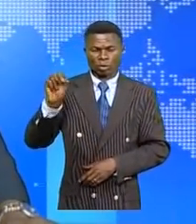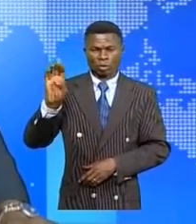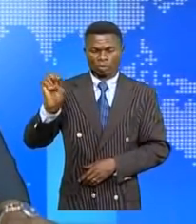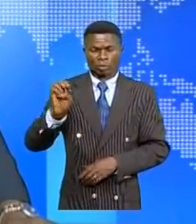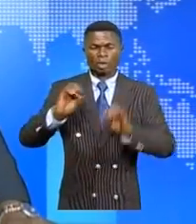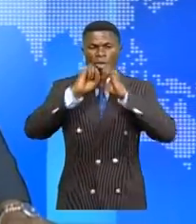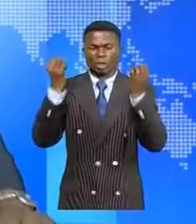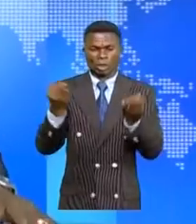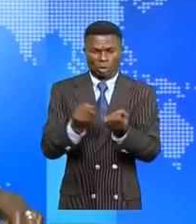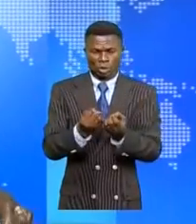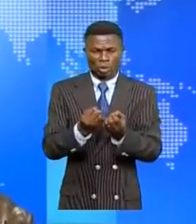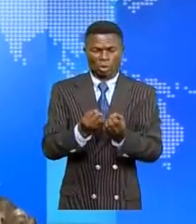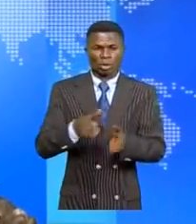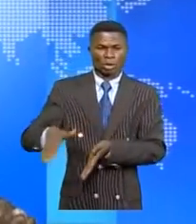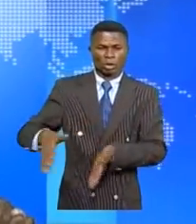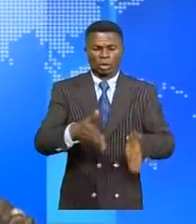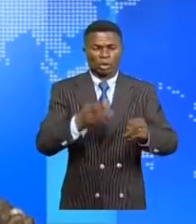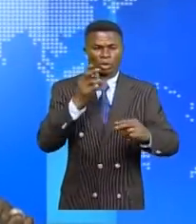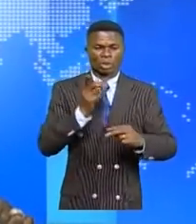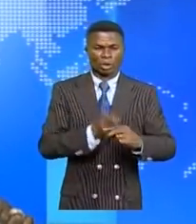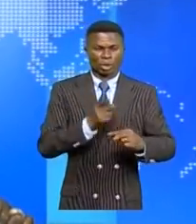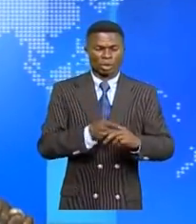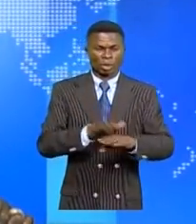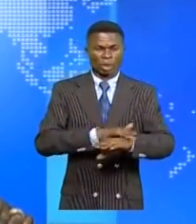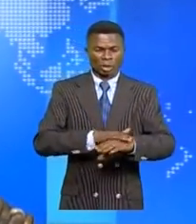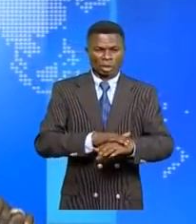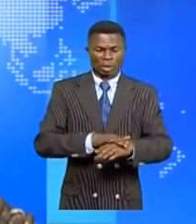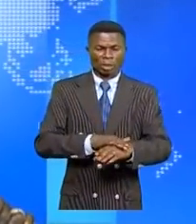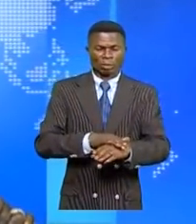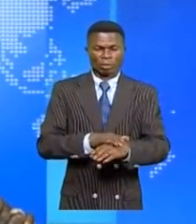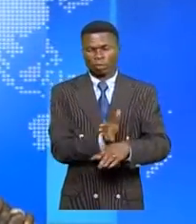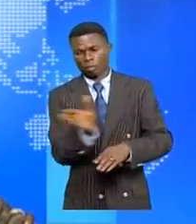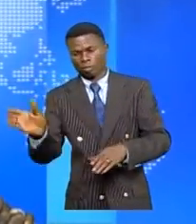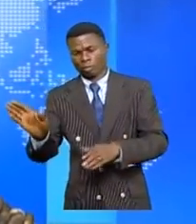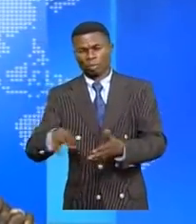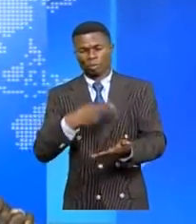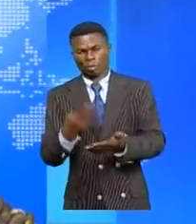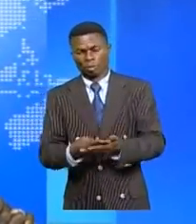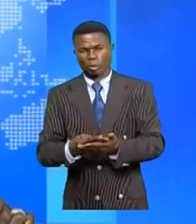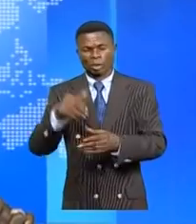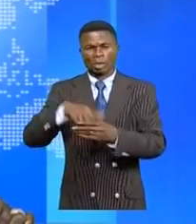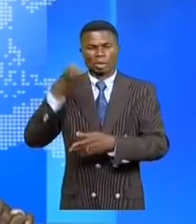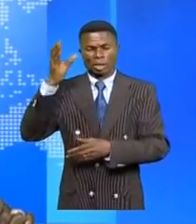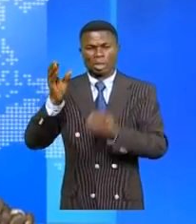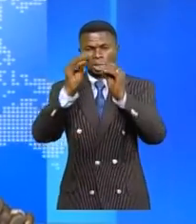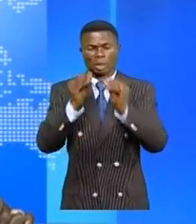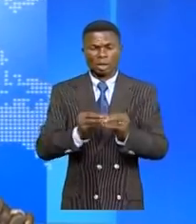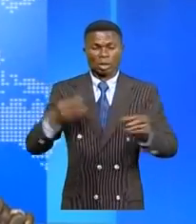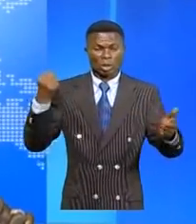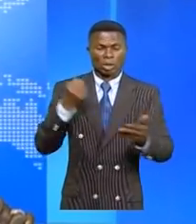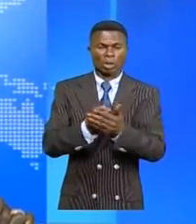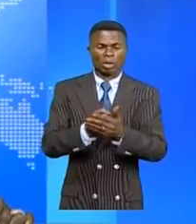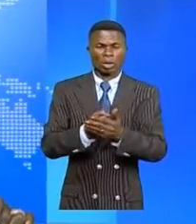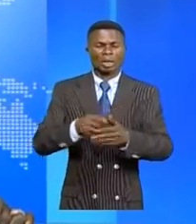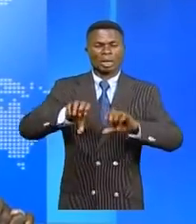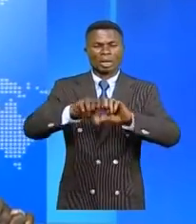Société nationale des chemins de fer du Congo a déraillé entre des villages. Le bilan de l'accident avait